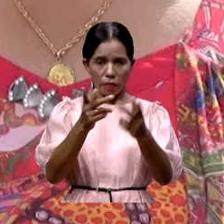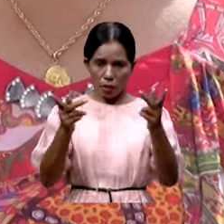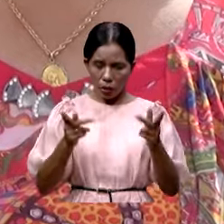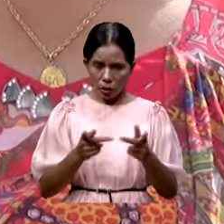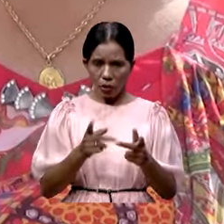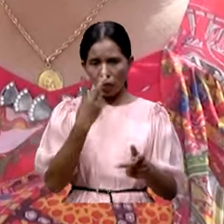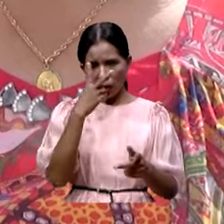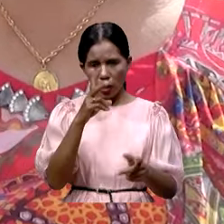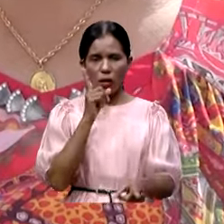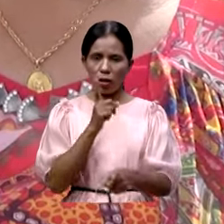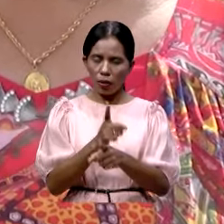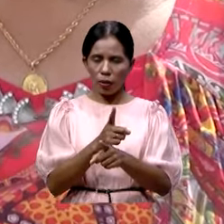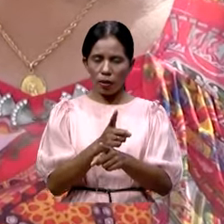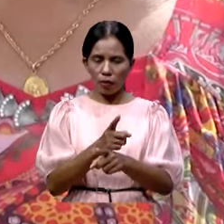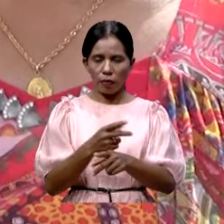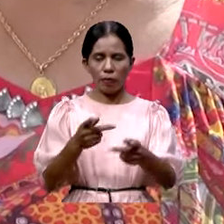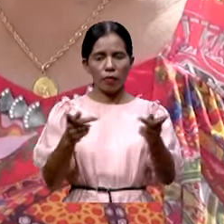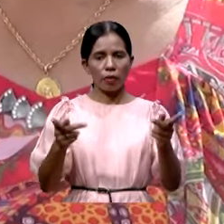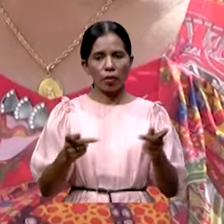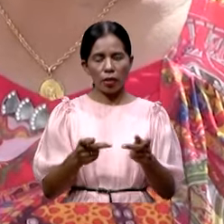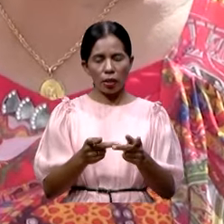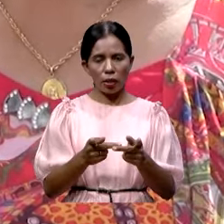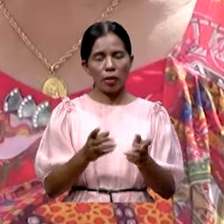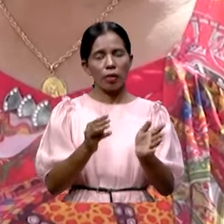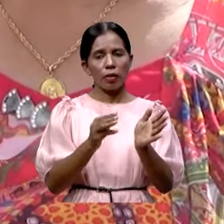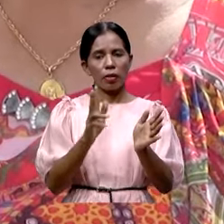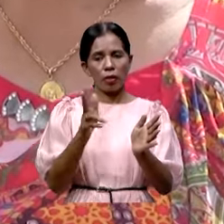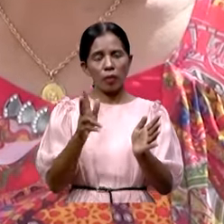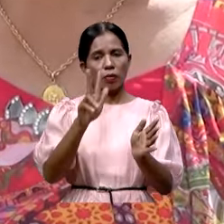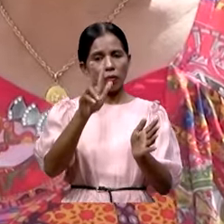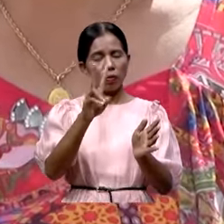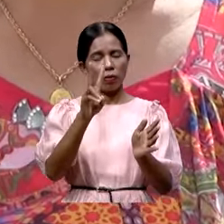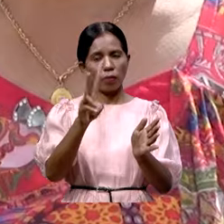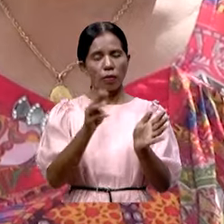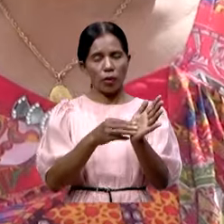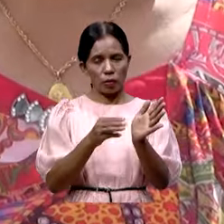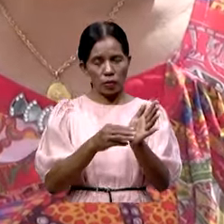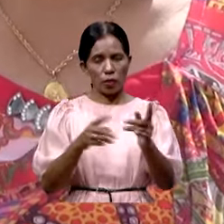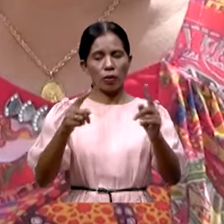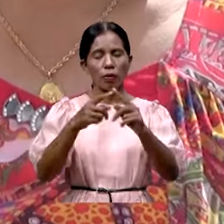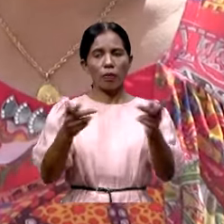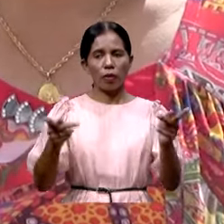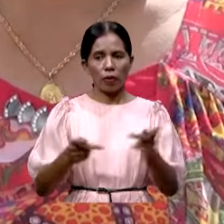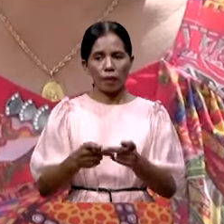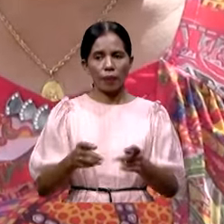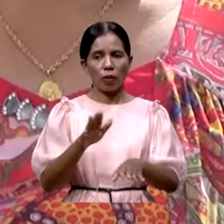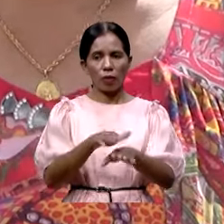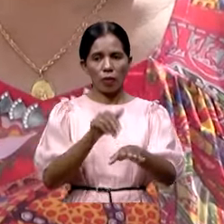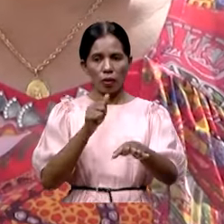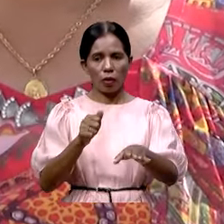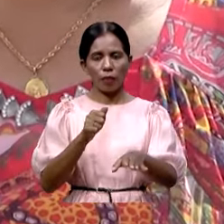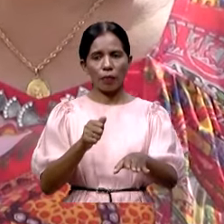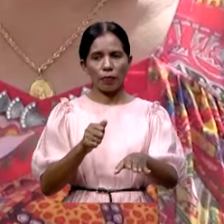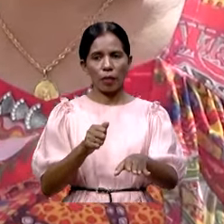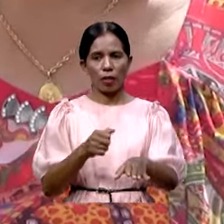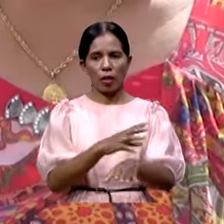lolos medida spektrum 32 meter itu toh hidup nabe pada waktu nune fatih hidup nabe maka kari kona hela fat liu hela ba